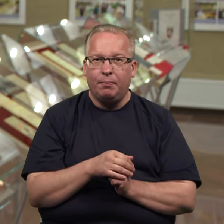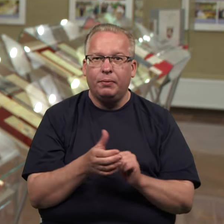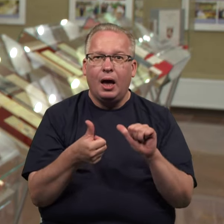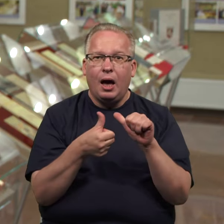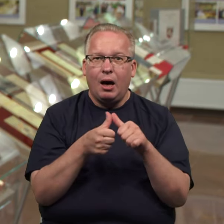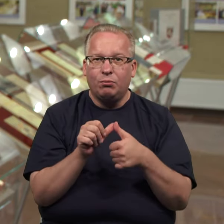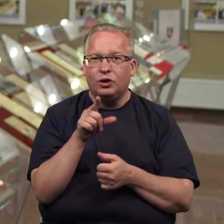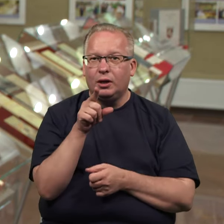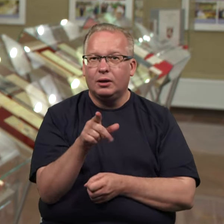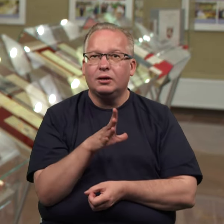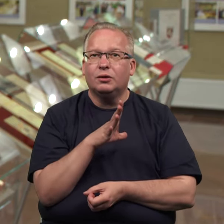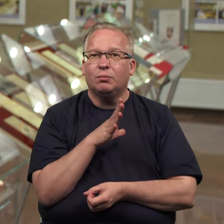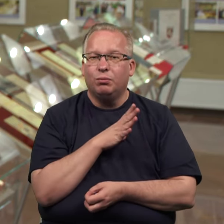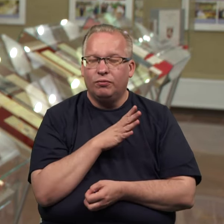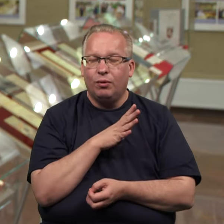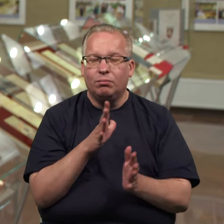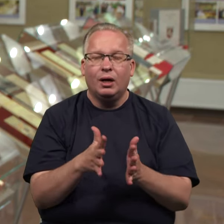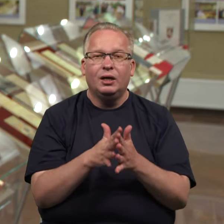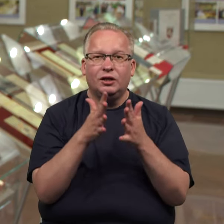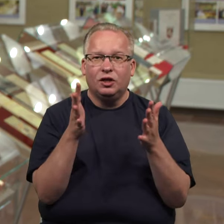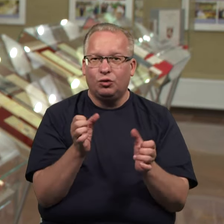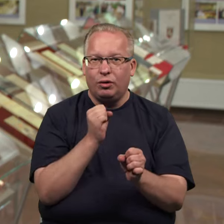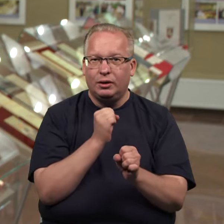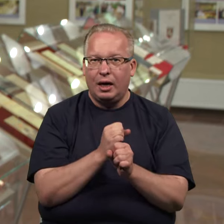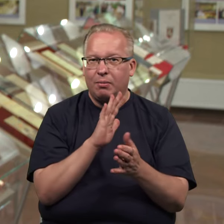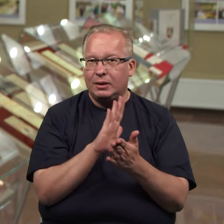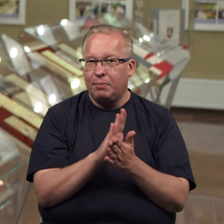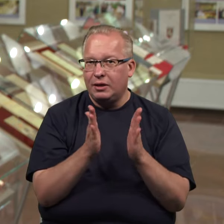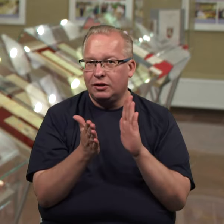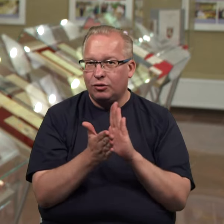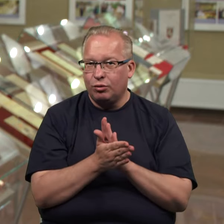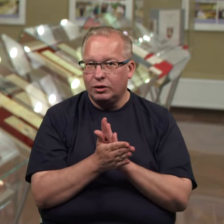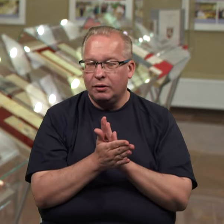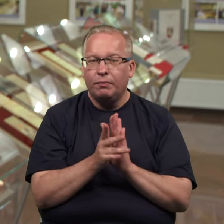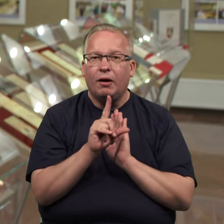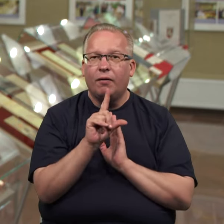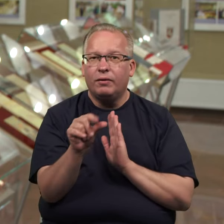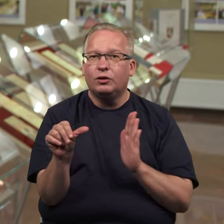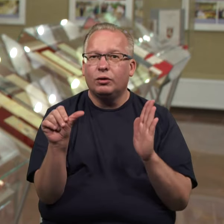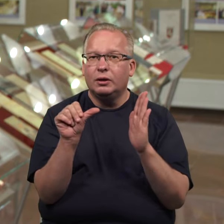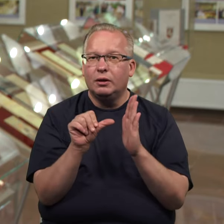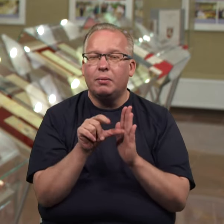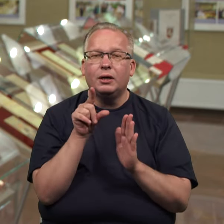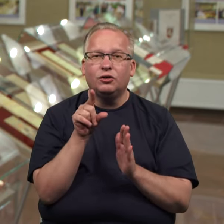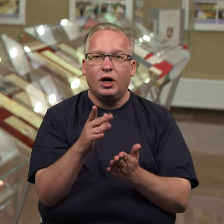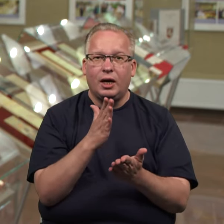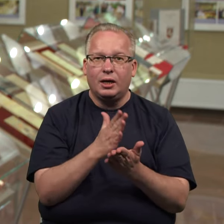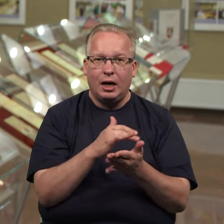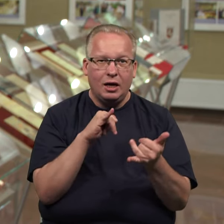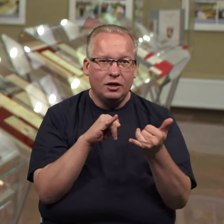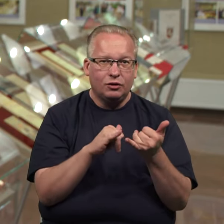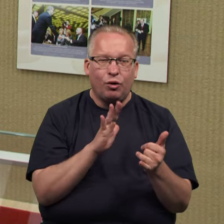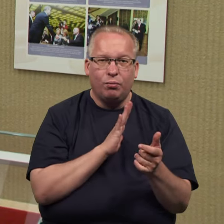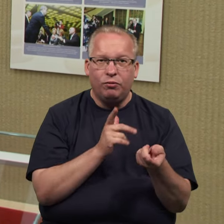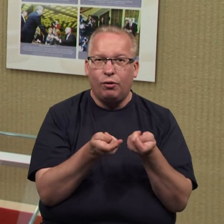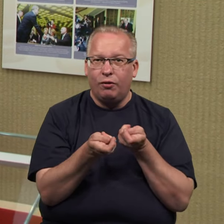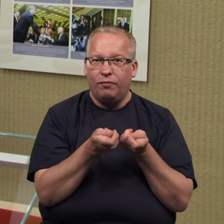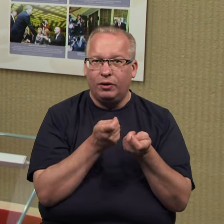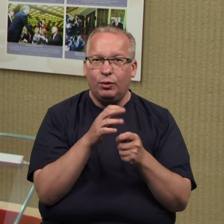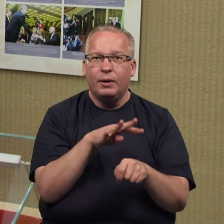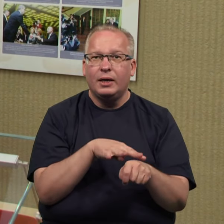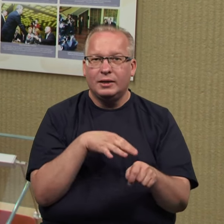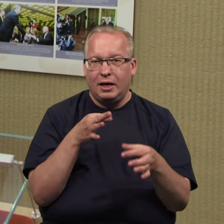tas labai būdavo didžiulis darbas pasiruošti ir važiuoti atstovauti kur nors, kai čia skaitau, kad istoriškai buvo vadovauja